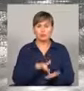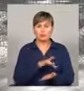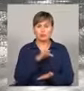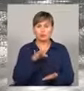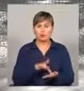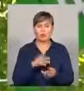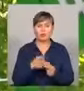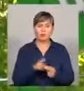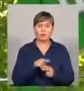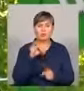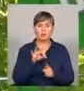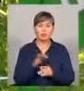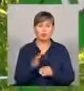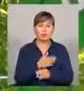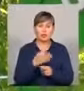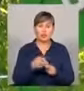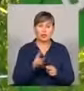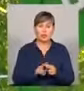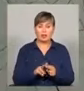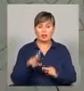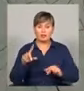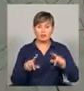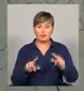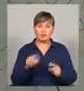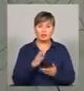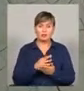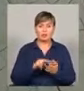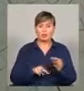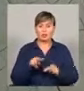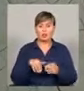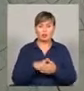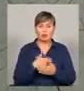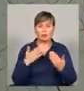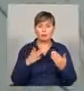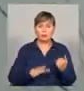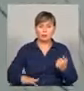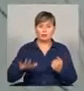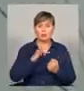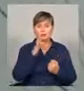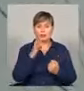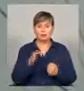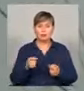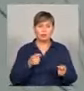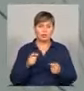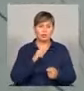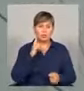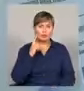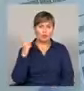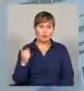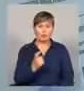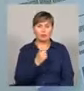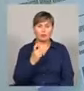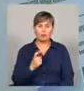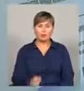мегаполиса. Потому в целях устранения этой диспропорции намечено строительство новых парковых зон, отметили в управлении зеленой экономики.